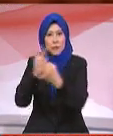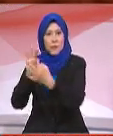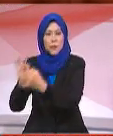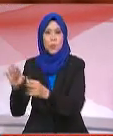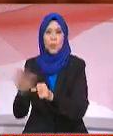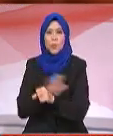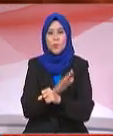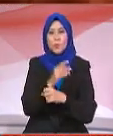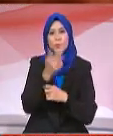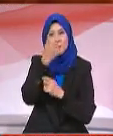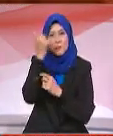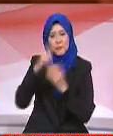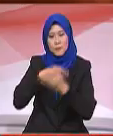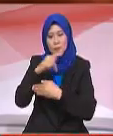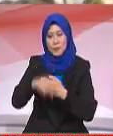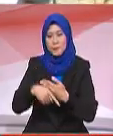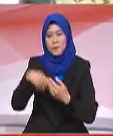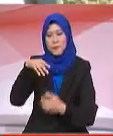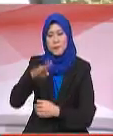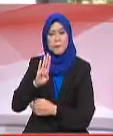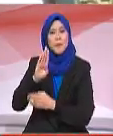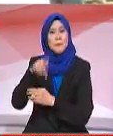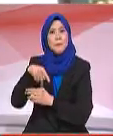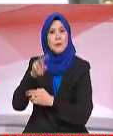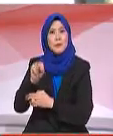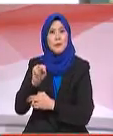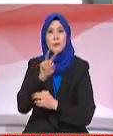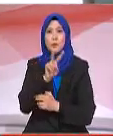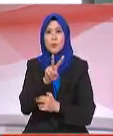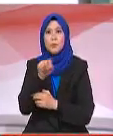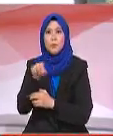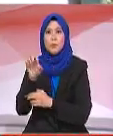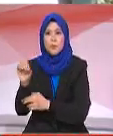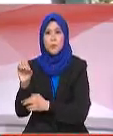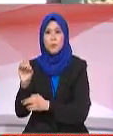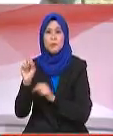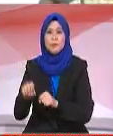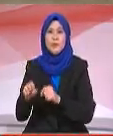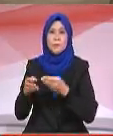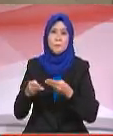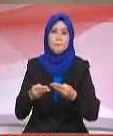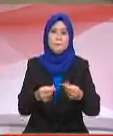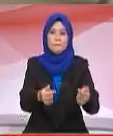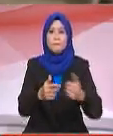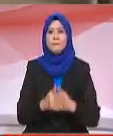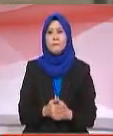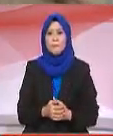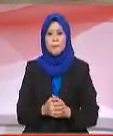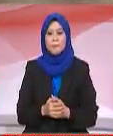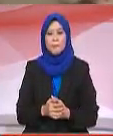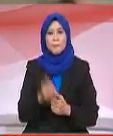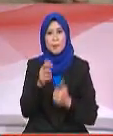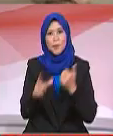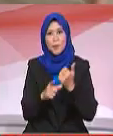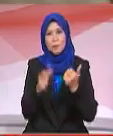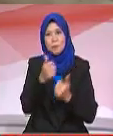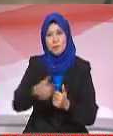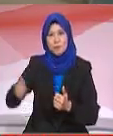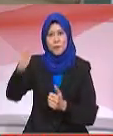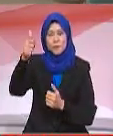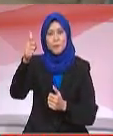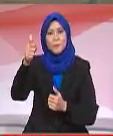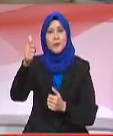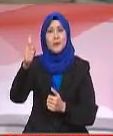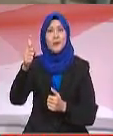lah supaya program BPN 2.0 ini dapat berjalan dengan lancar pada tahun ini. Penolong Pegawai Daerah Kanan Kota Merudu Nahalan